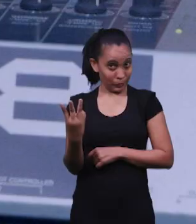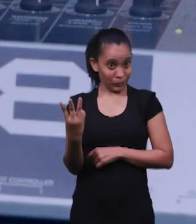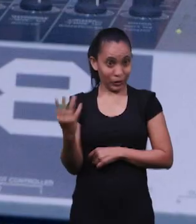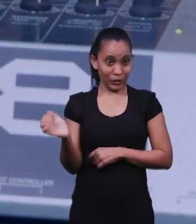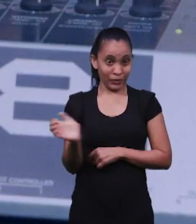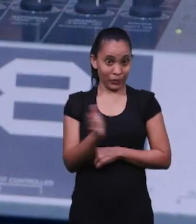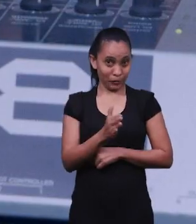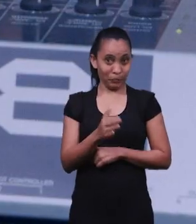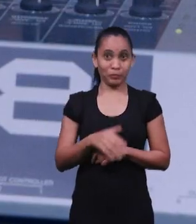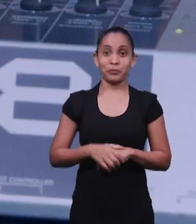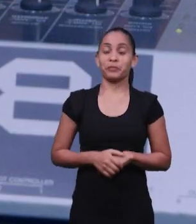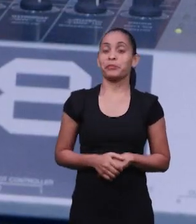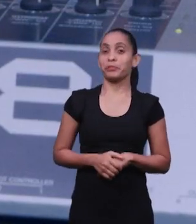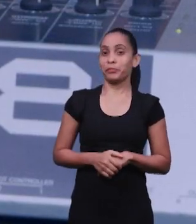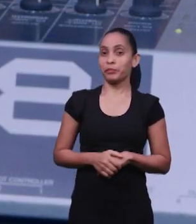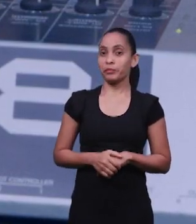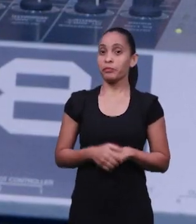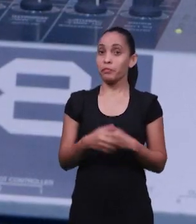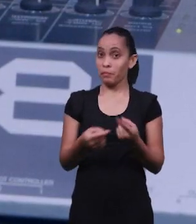3.